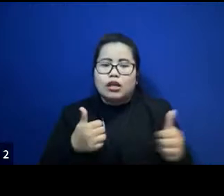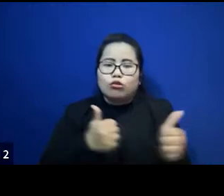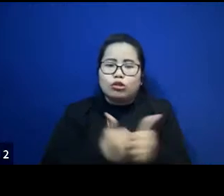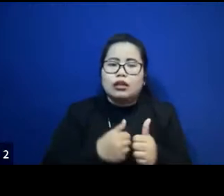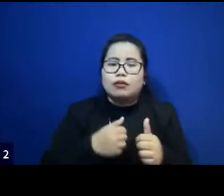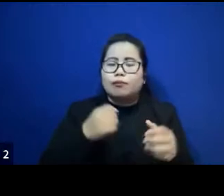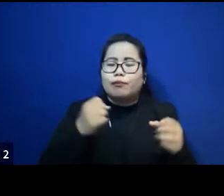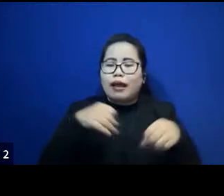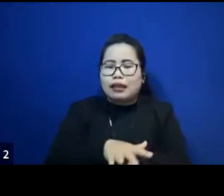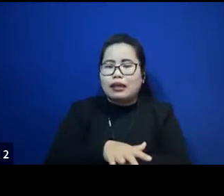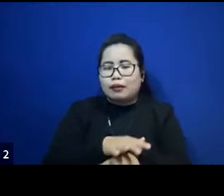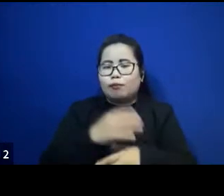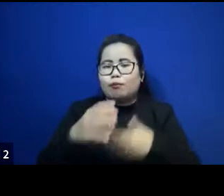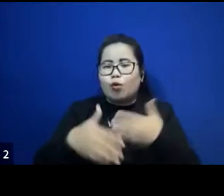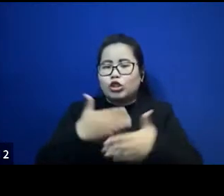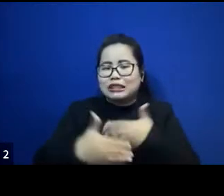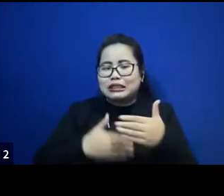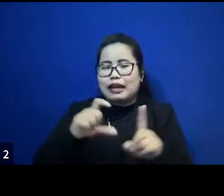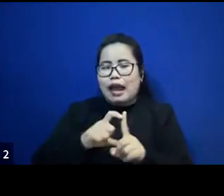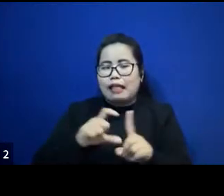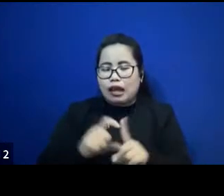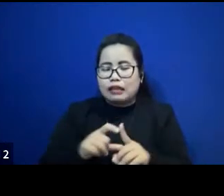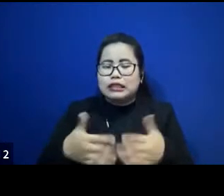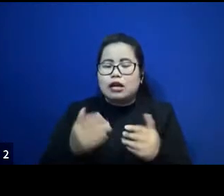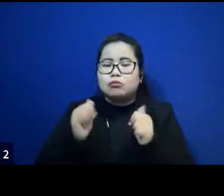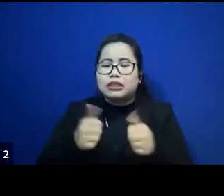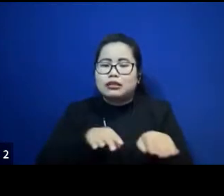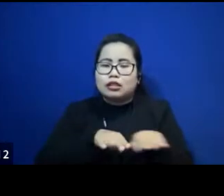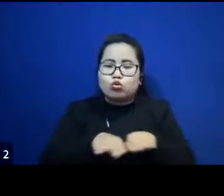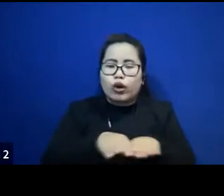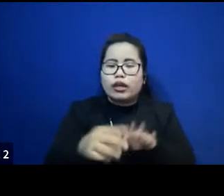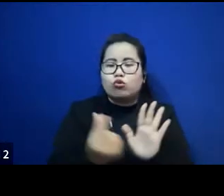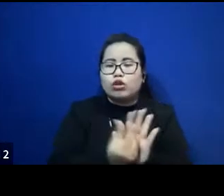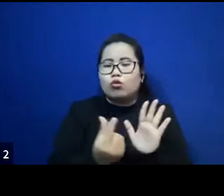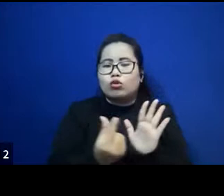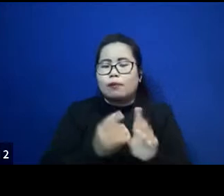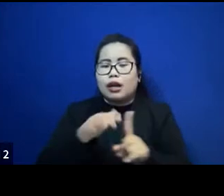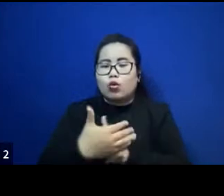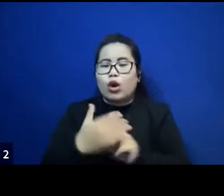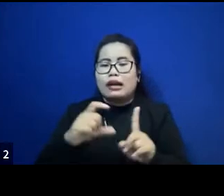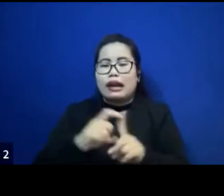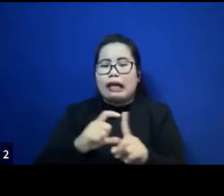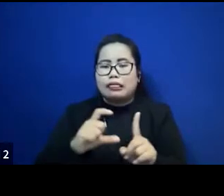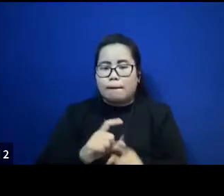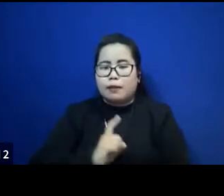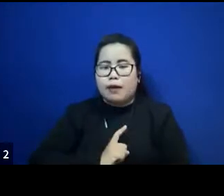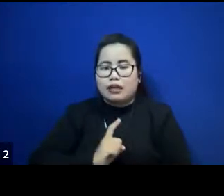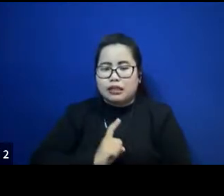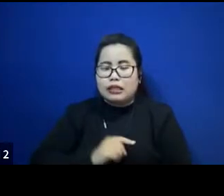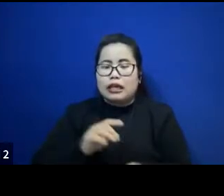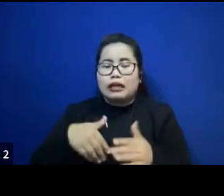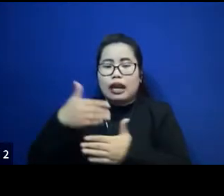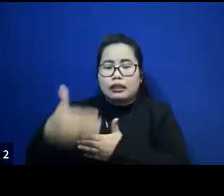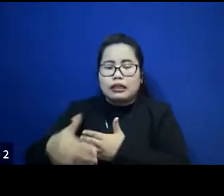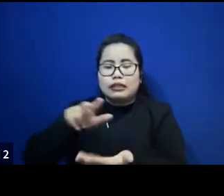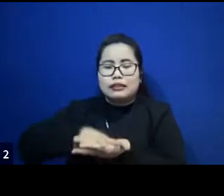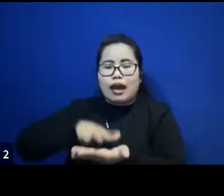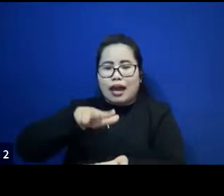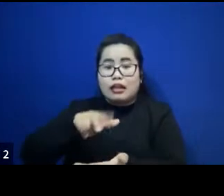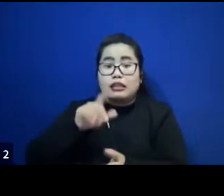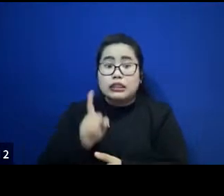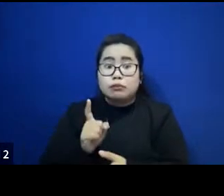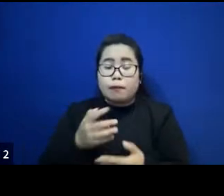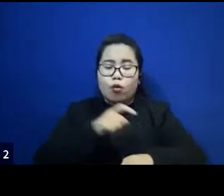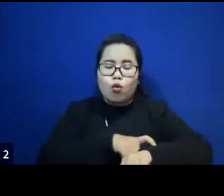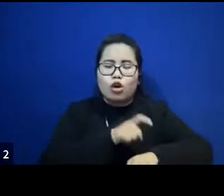supaya sesuai dengan undang-undang dengan data pribadi yang nanti akan disahkan karena waktunya sudah